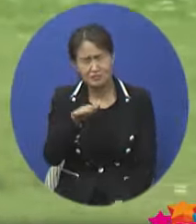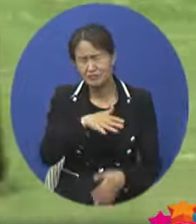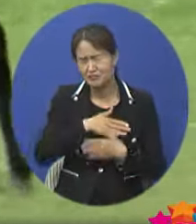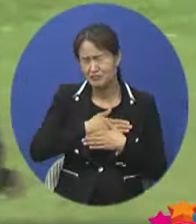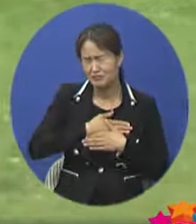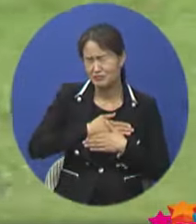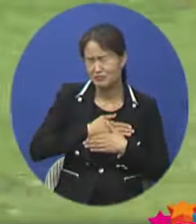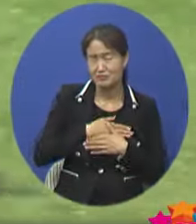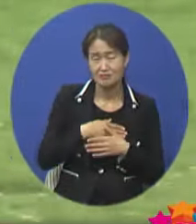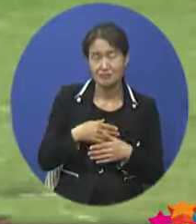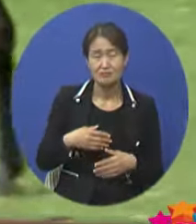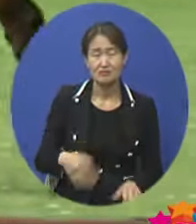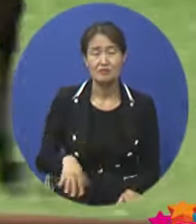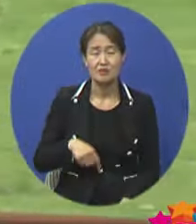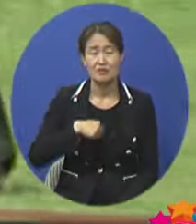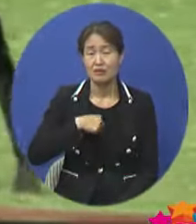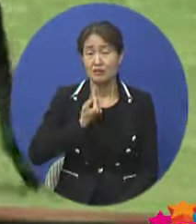그리움에